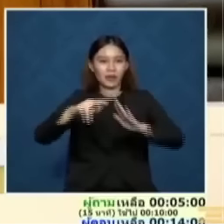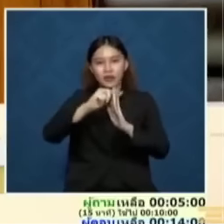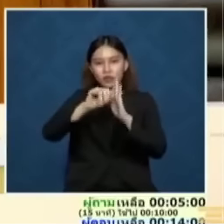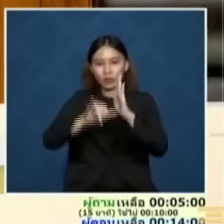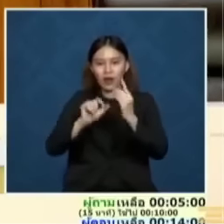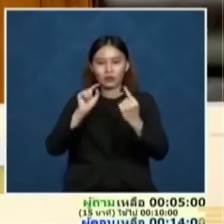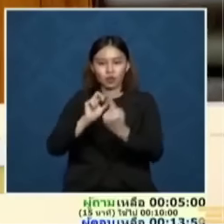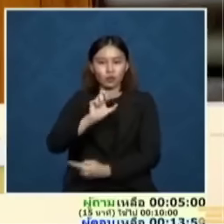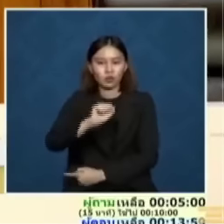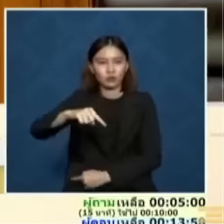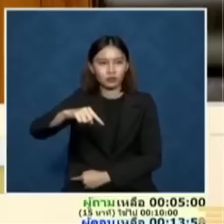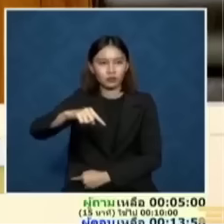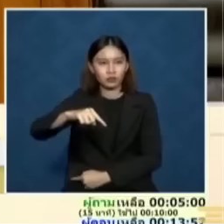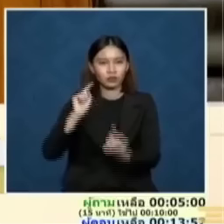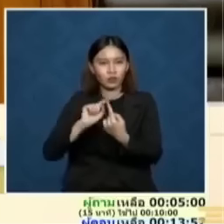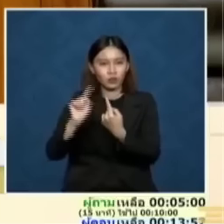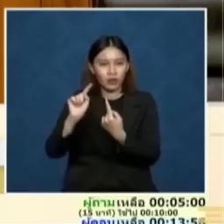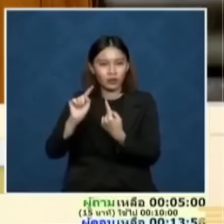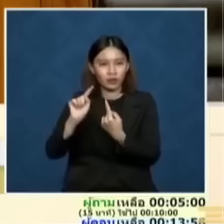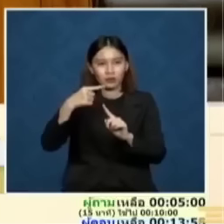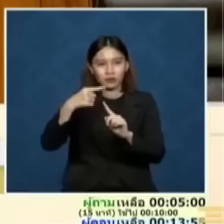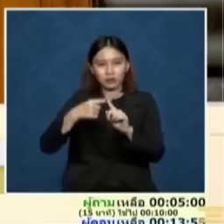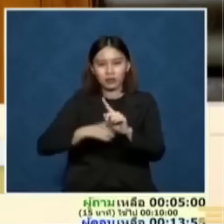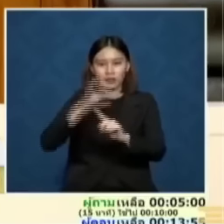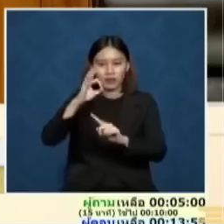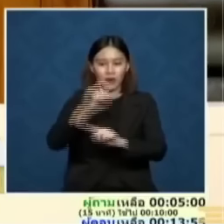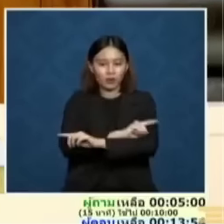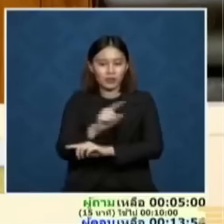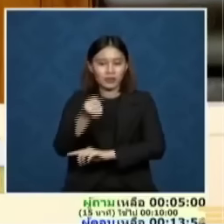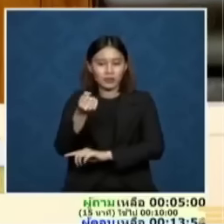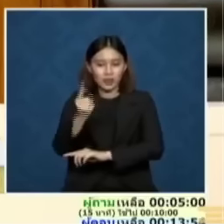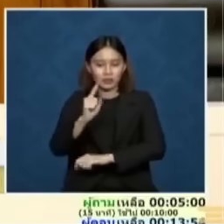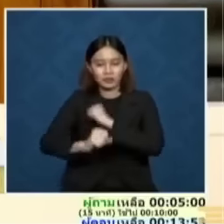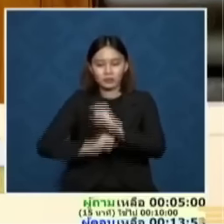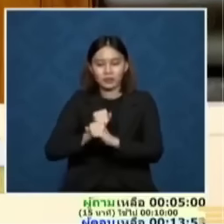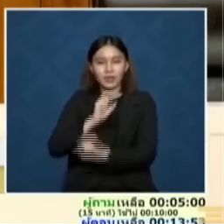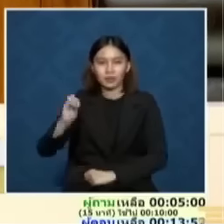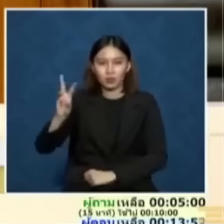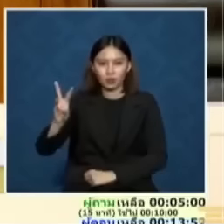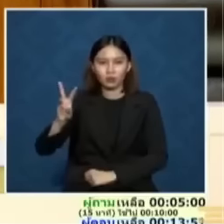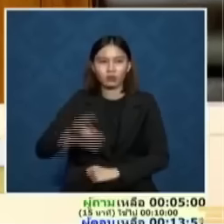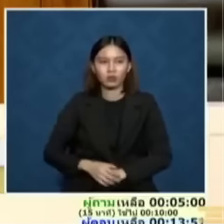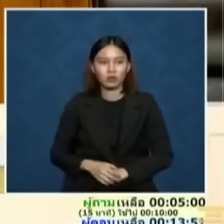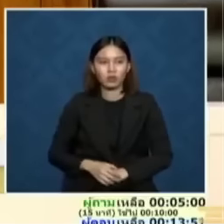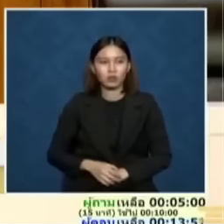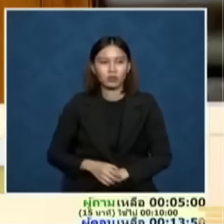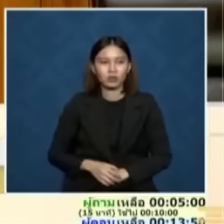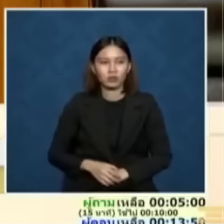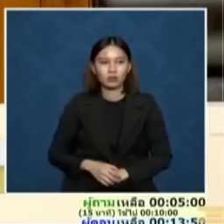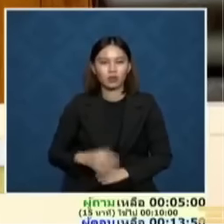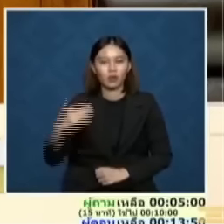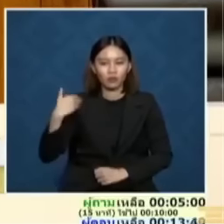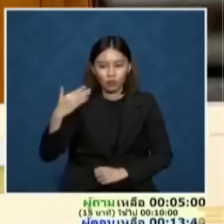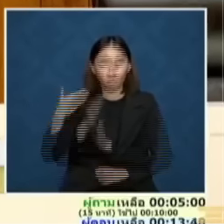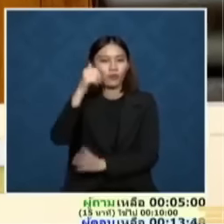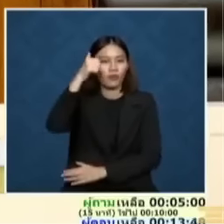ช้กฎหมายตามเจตนารมณ์ของกฎหมายอันนี้คือคำชี้แจงของรัฐมนตรียุติธรรมนะหลังจากนั้นรัฐ